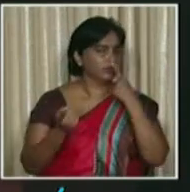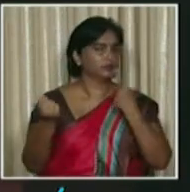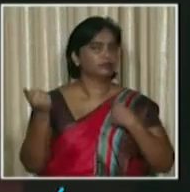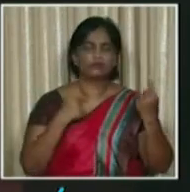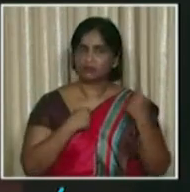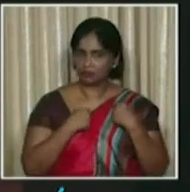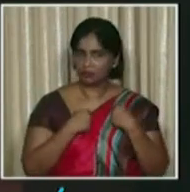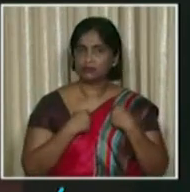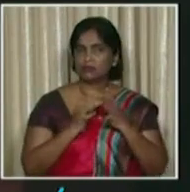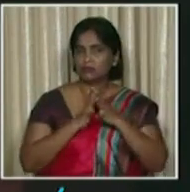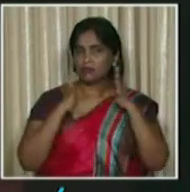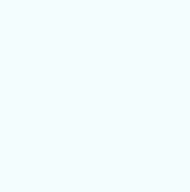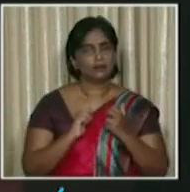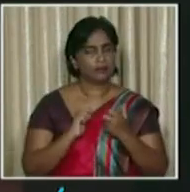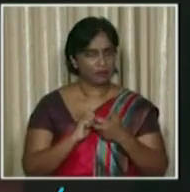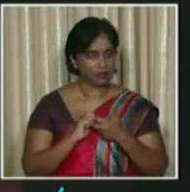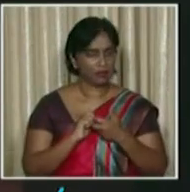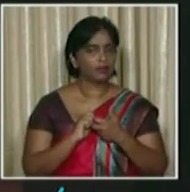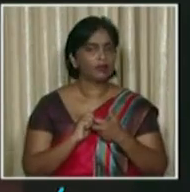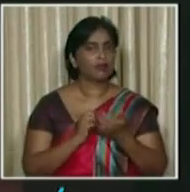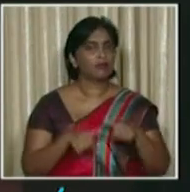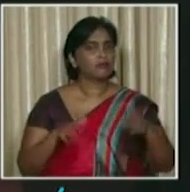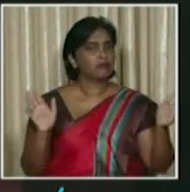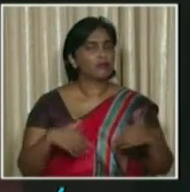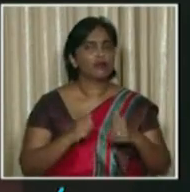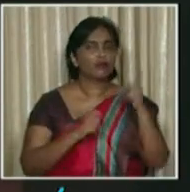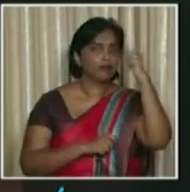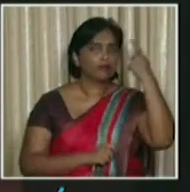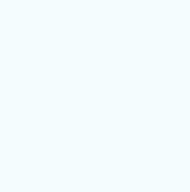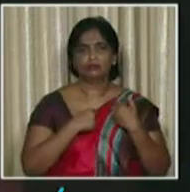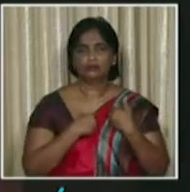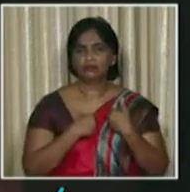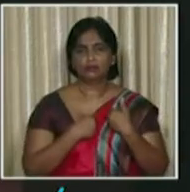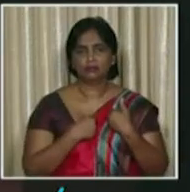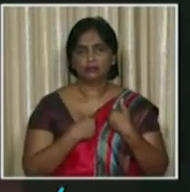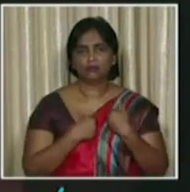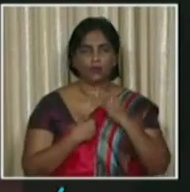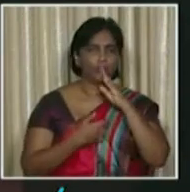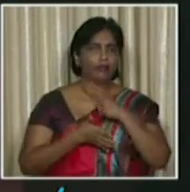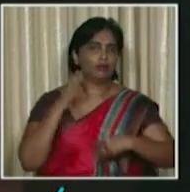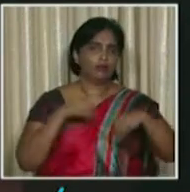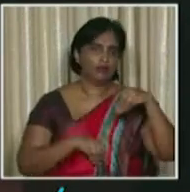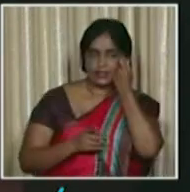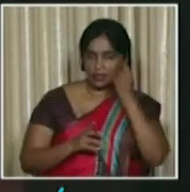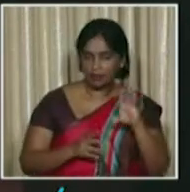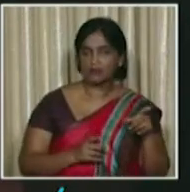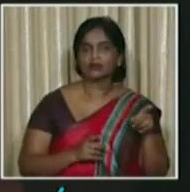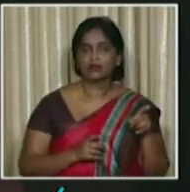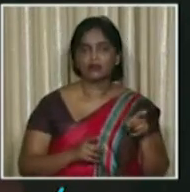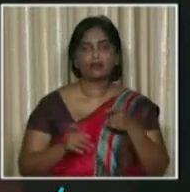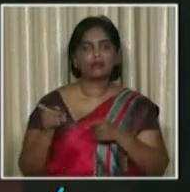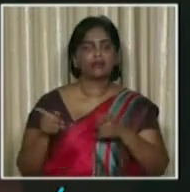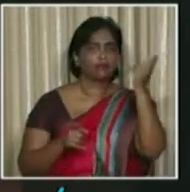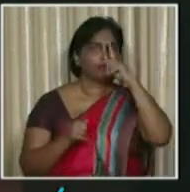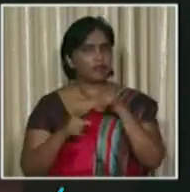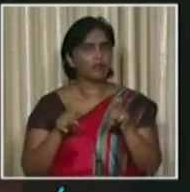එනවා බරපතල චෝදනාවක් තවමත් ඒගොල්ලන්ට වැටුප් ලැබෙන්නේ නැහැ කියලා එක්කෝ මැතිවරණය පවත්වන්නෙත් නැහැ මේ මිනිසුන්ගේ වැටුප්